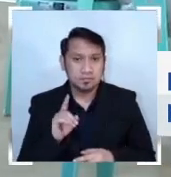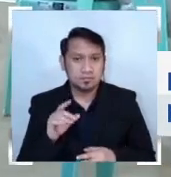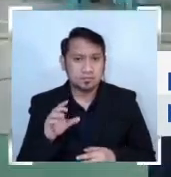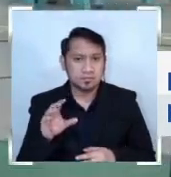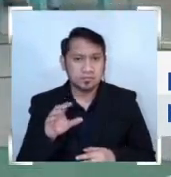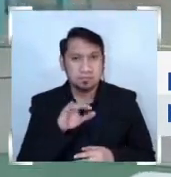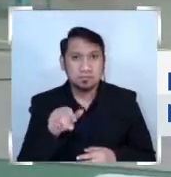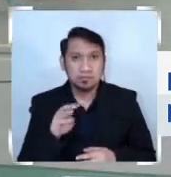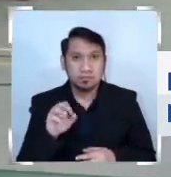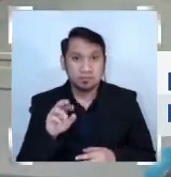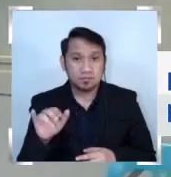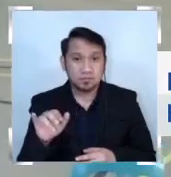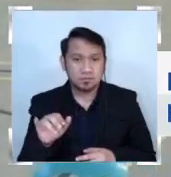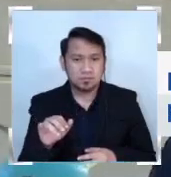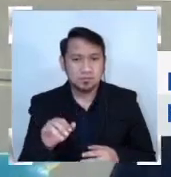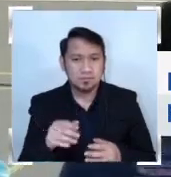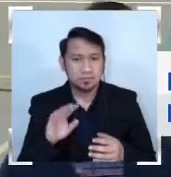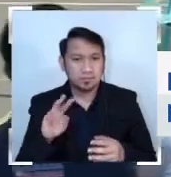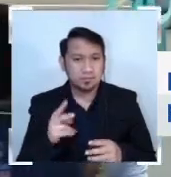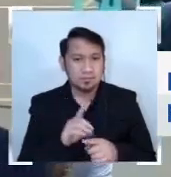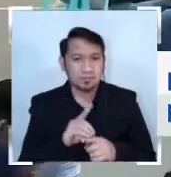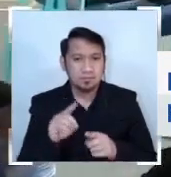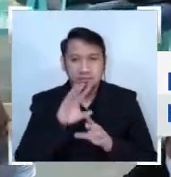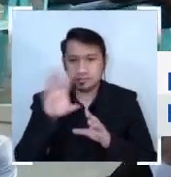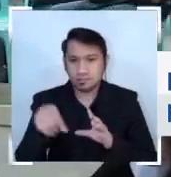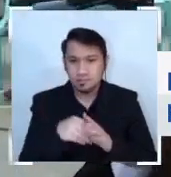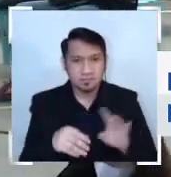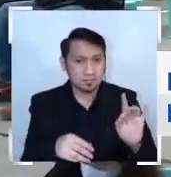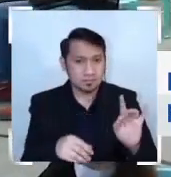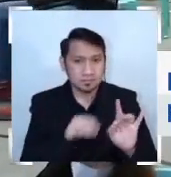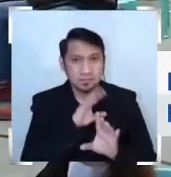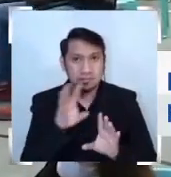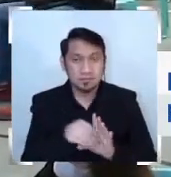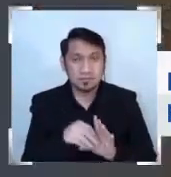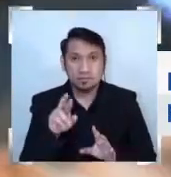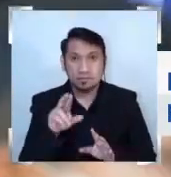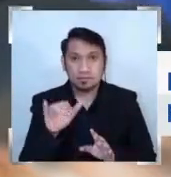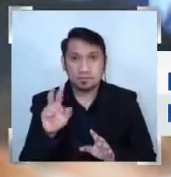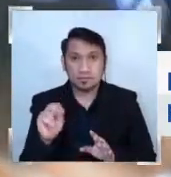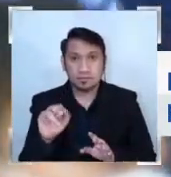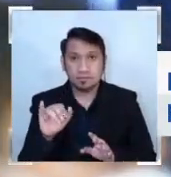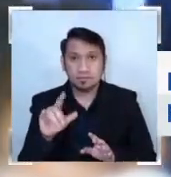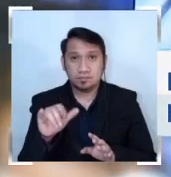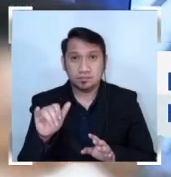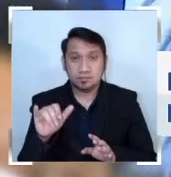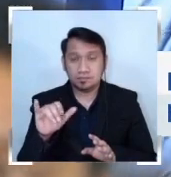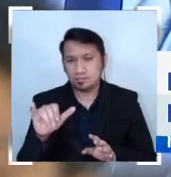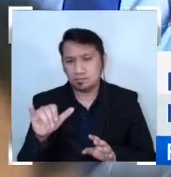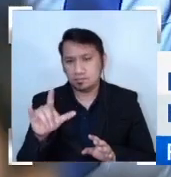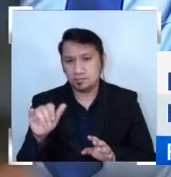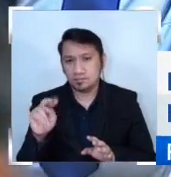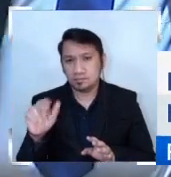Iliana. Sa 2nd District, kabilang naman sa walong nanalong konsehal si Ryan Iliana. Formal na rin na